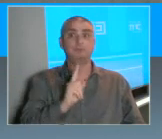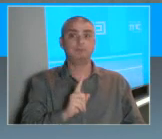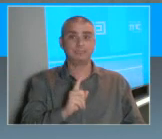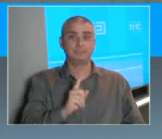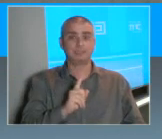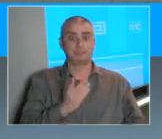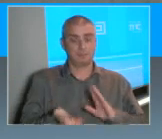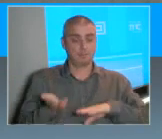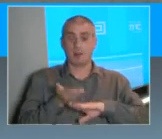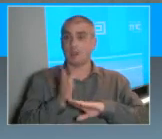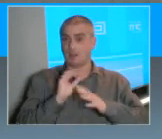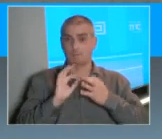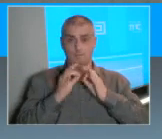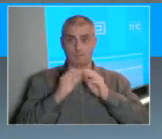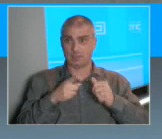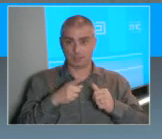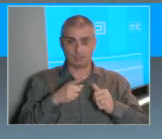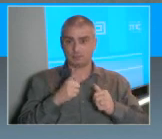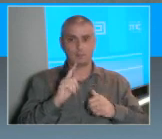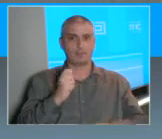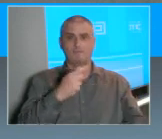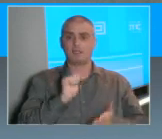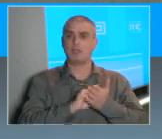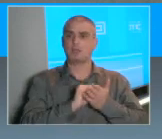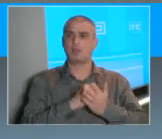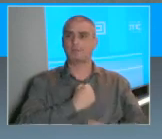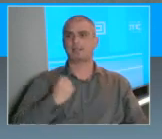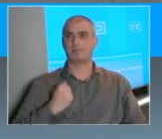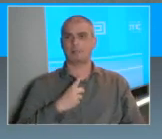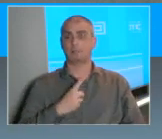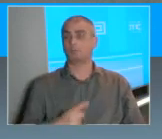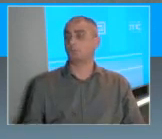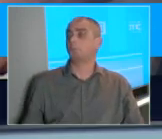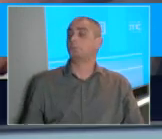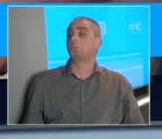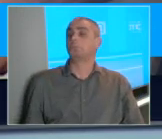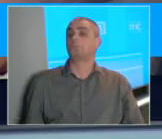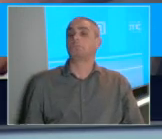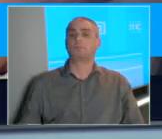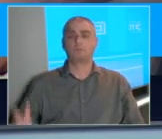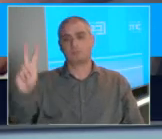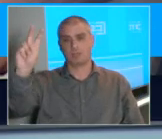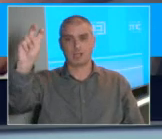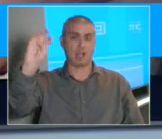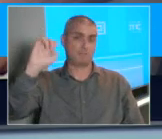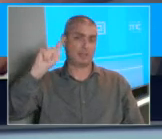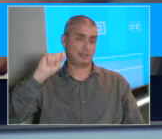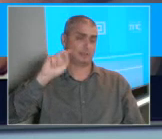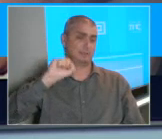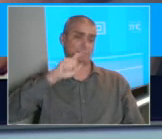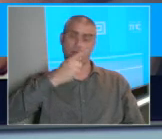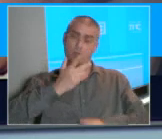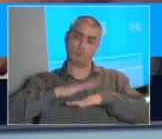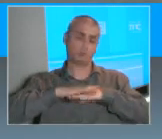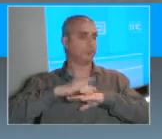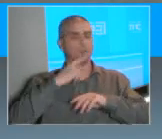שבעצם מציף את זה גם ברשתות החברתיות, זה דווקא עיתונאים ימנים. אני לא יודע, תראי, עמית סגל הוא עיתונאי מוכשר. לא, לא,